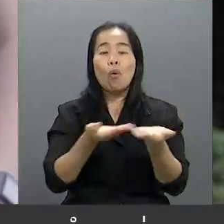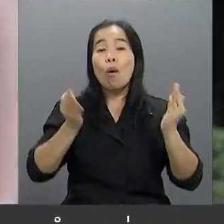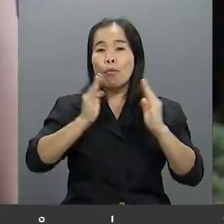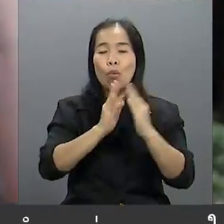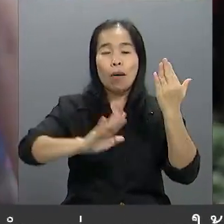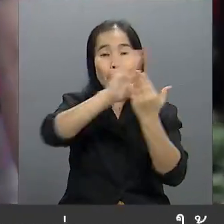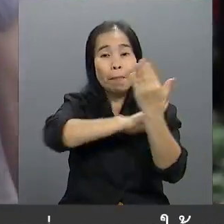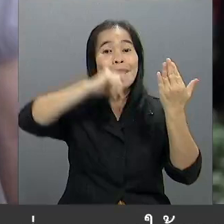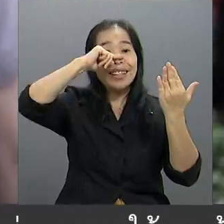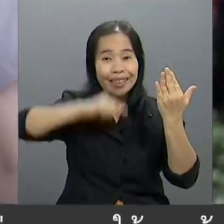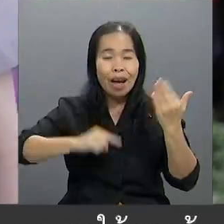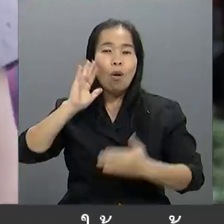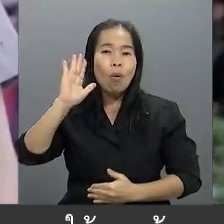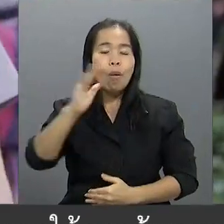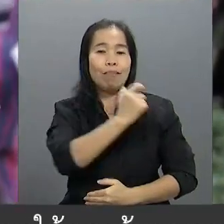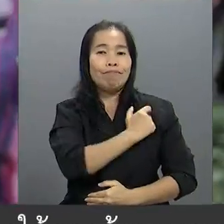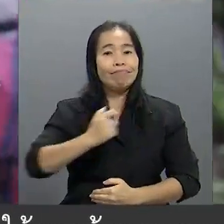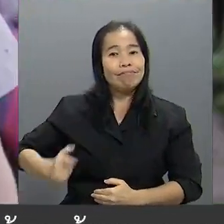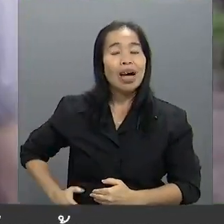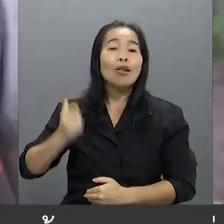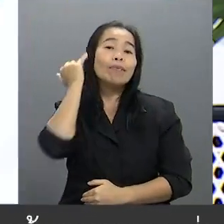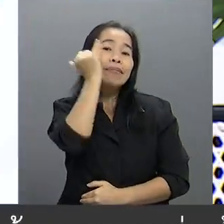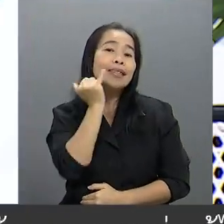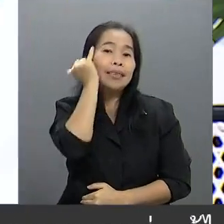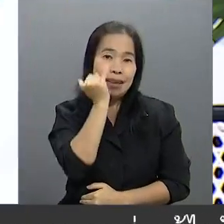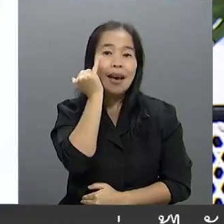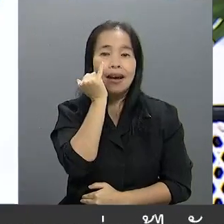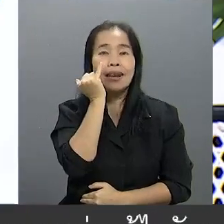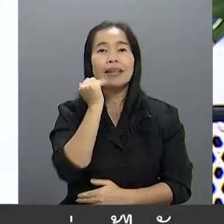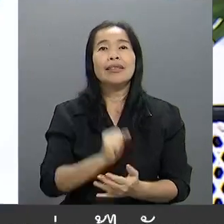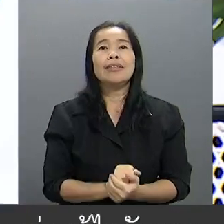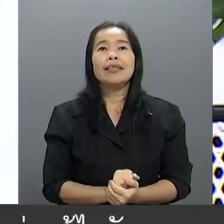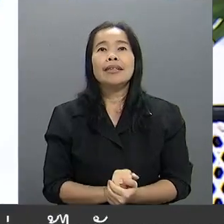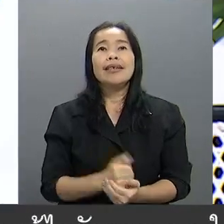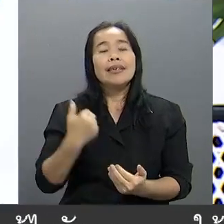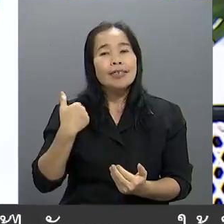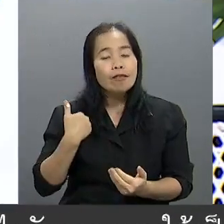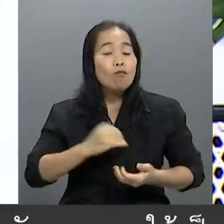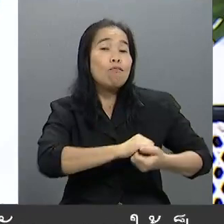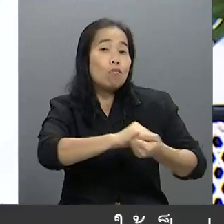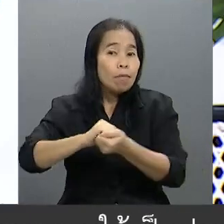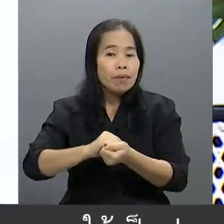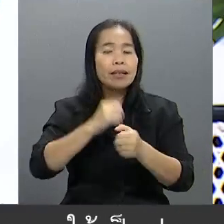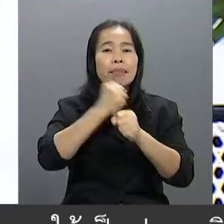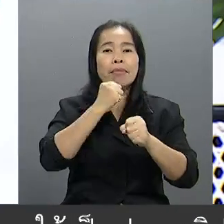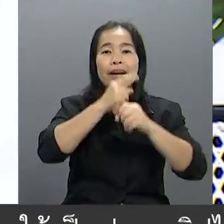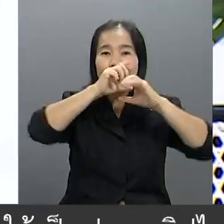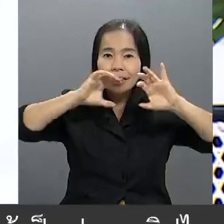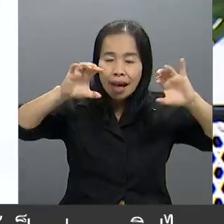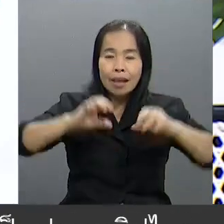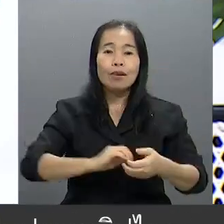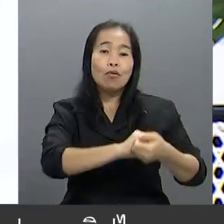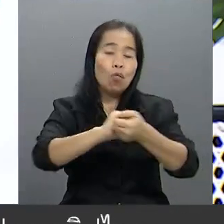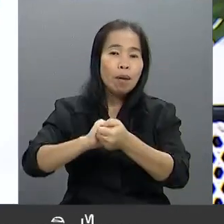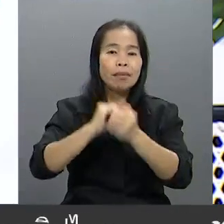ราชูปถัมภ์สมเด็จพระศรีนครินทราบรมราชชนนีก็ได้ร่วมกับข้าราชการและก็สาธารณสุขจังหวัดนราธิวา